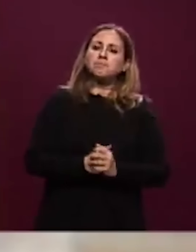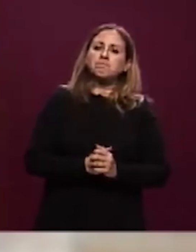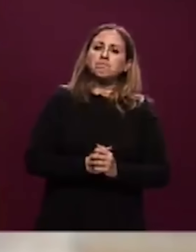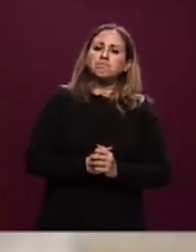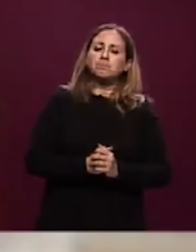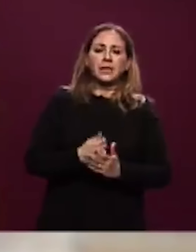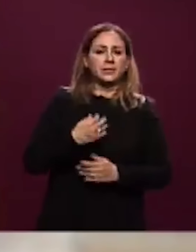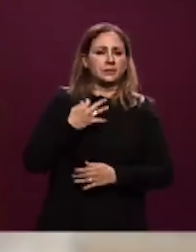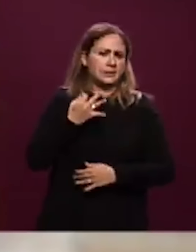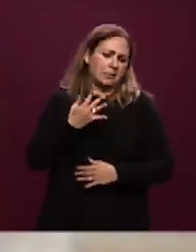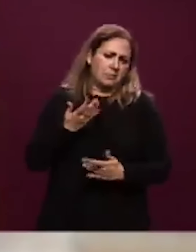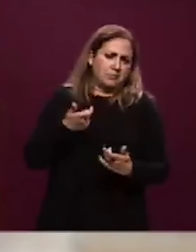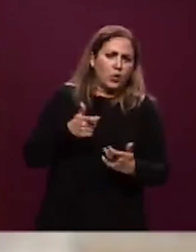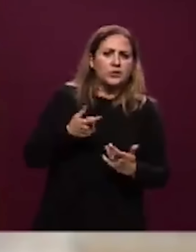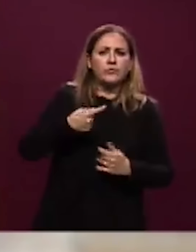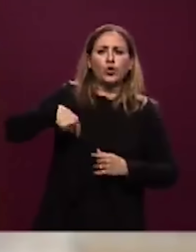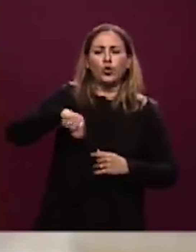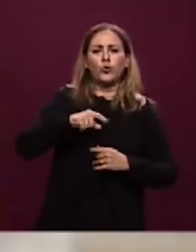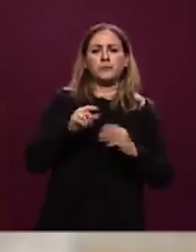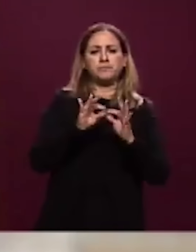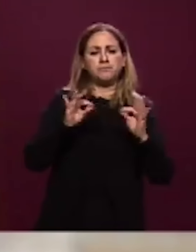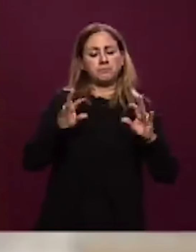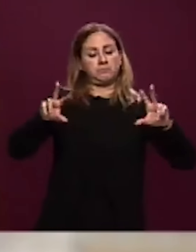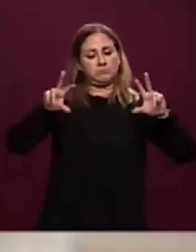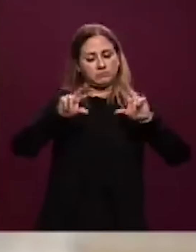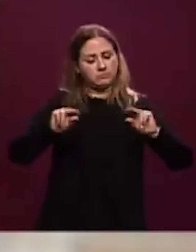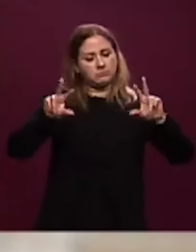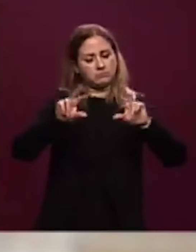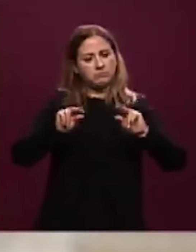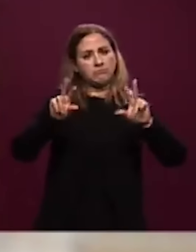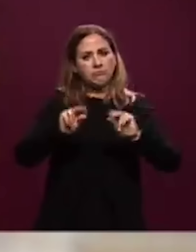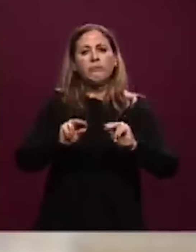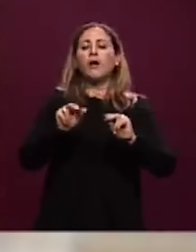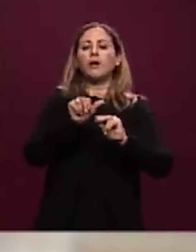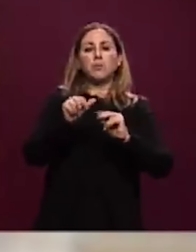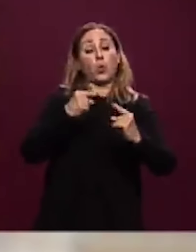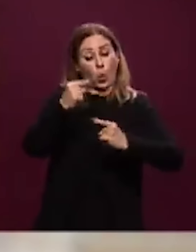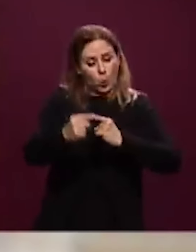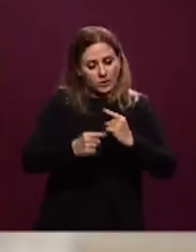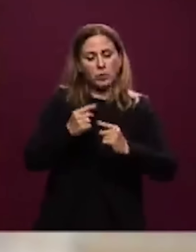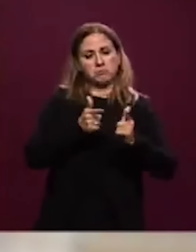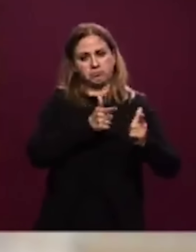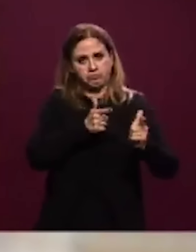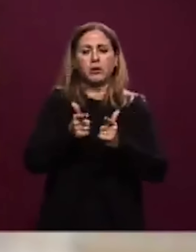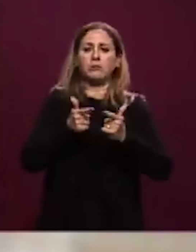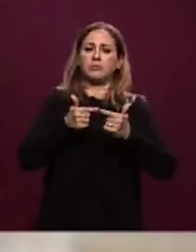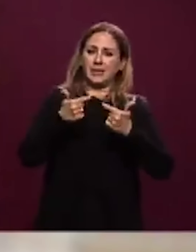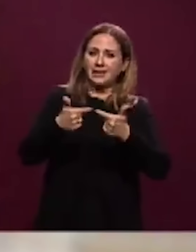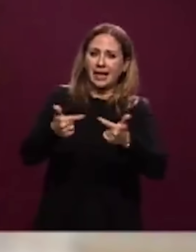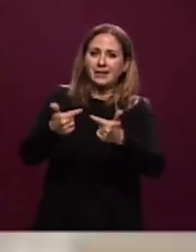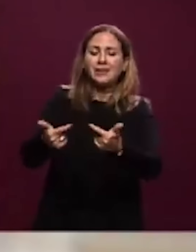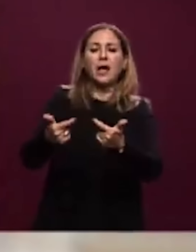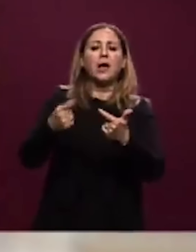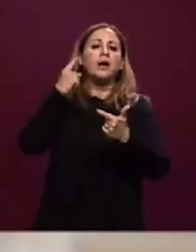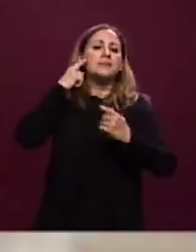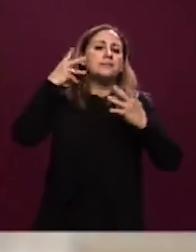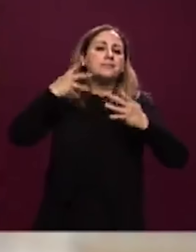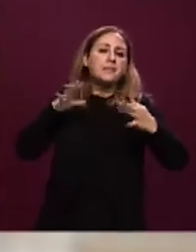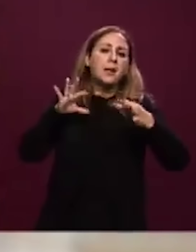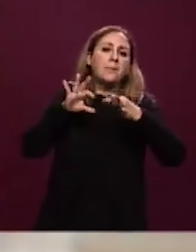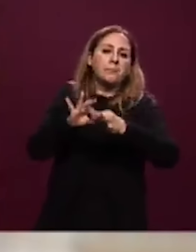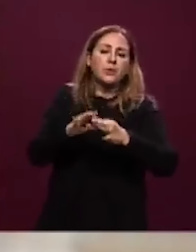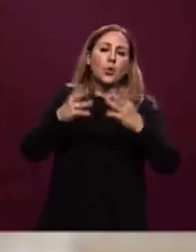il nostro motto è continuare sempre negli armamenti e sempre in questa logica di guerra, Noi intanto